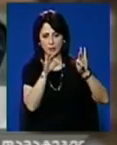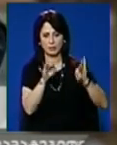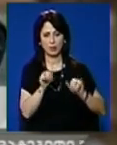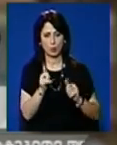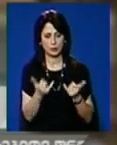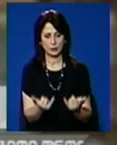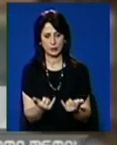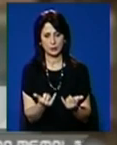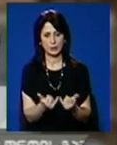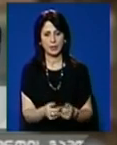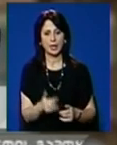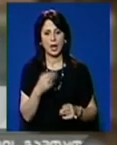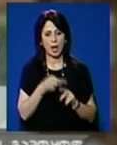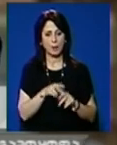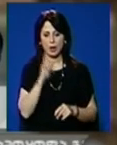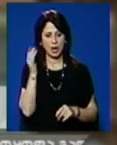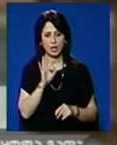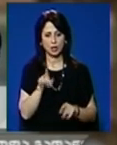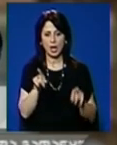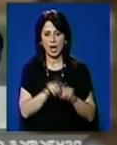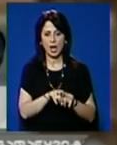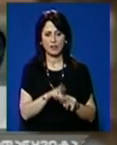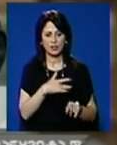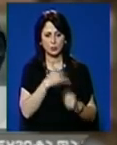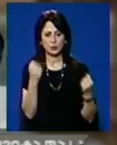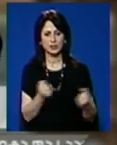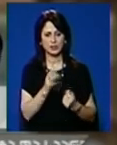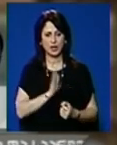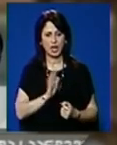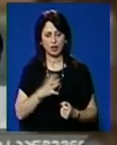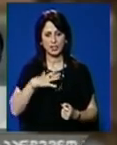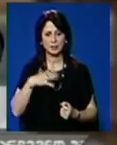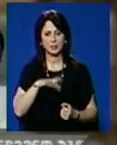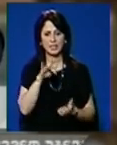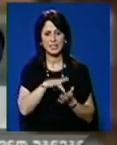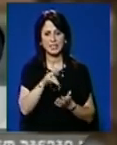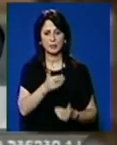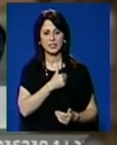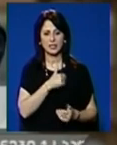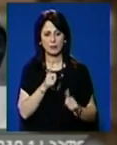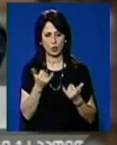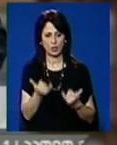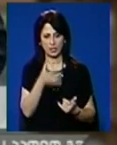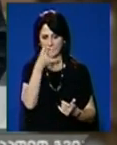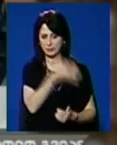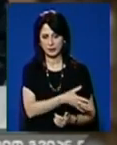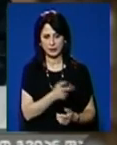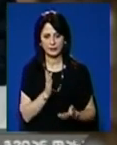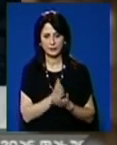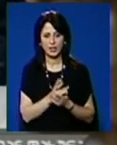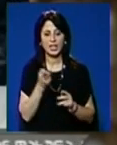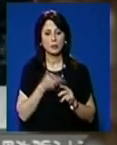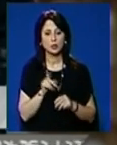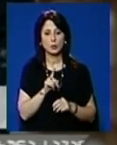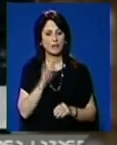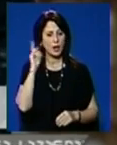დღეს. იმიტომ რომ არასდროს ასეთი უგულებელყოფილი არ ყოფილა ჩვენი თბილისელების ნება, როგორც დღეს.